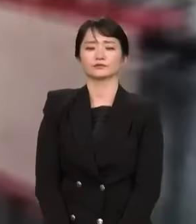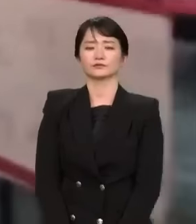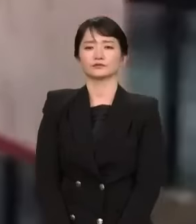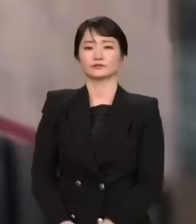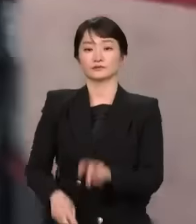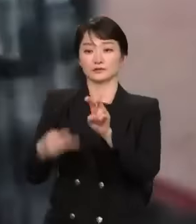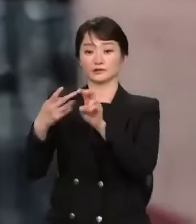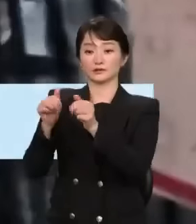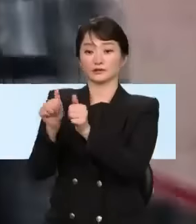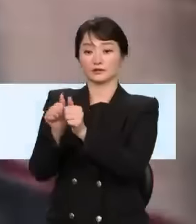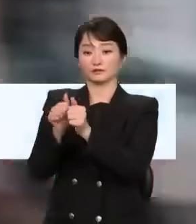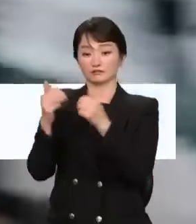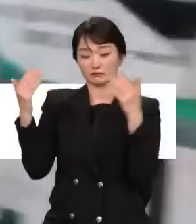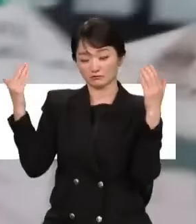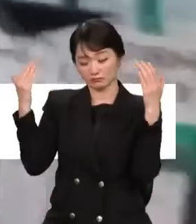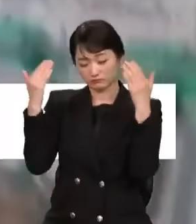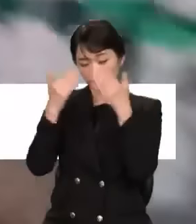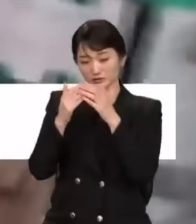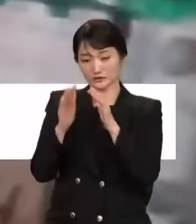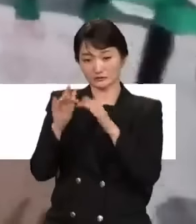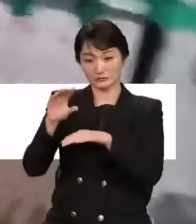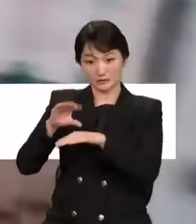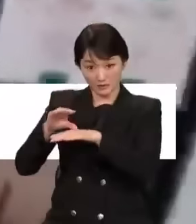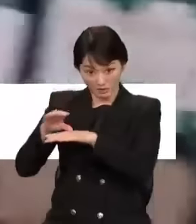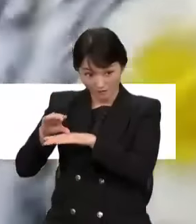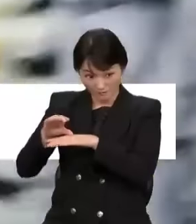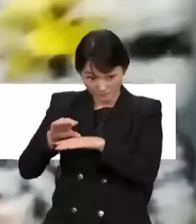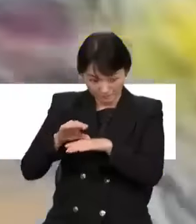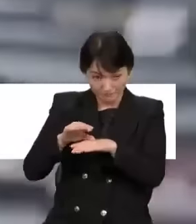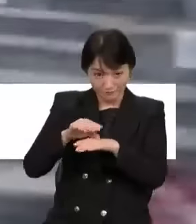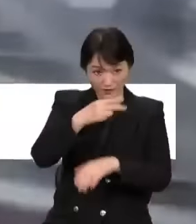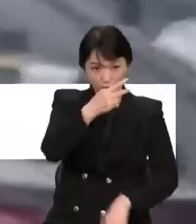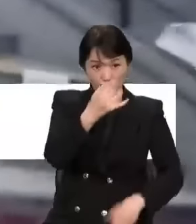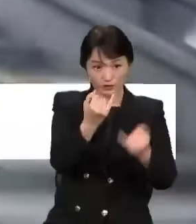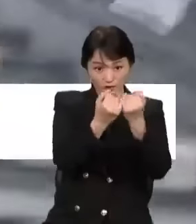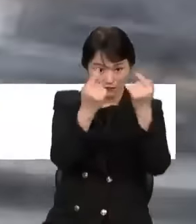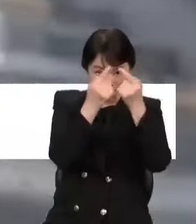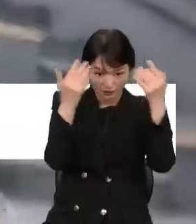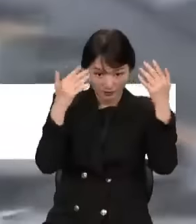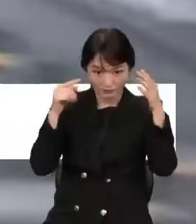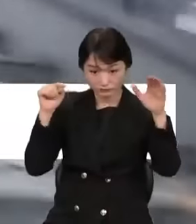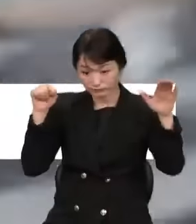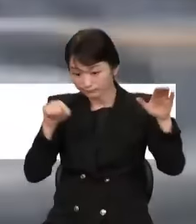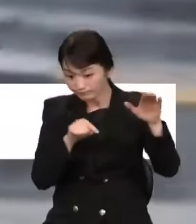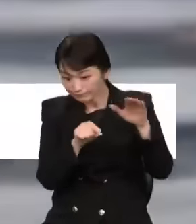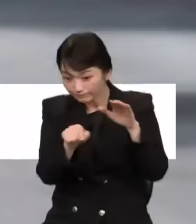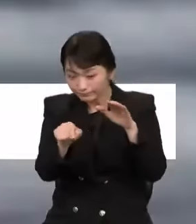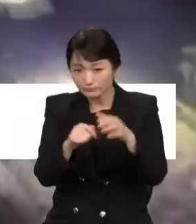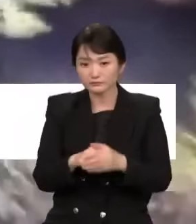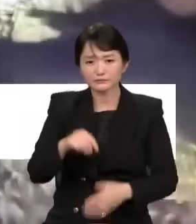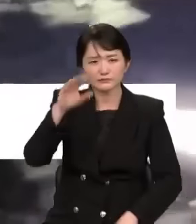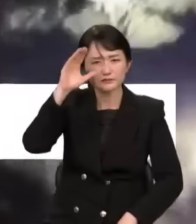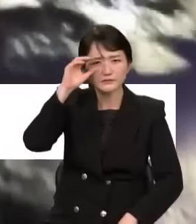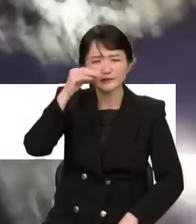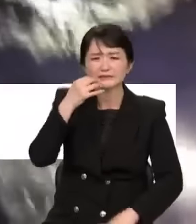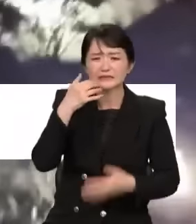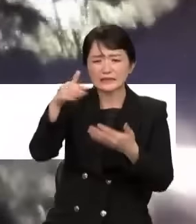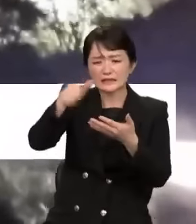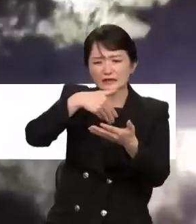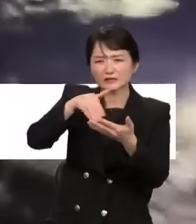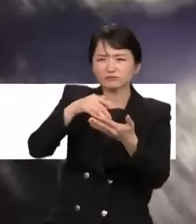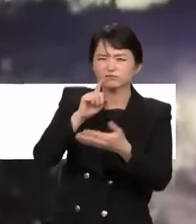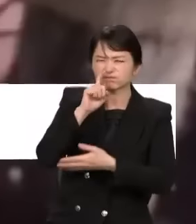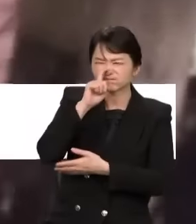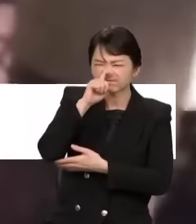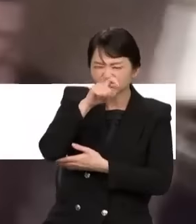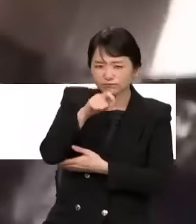20대 남성이 한밤중 인터넷 방송을 켠 채 동덕여대 캠퍼스에 들어왔습니다. 달걀과 페인트로 더러워진